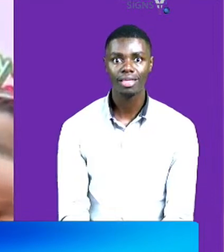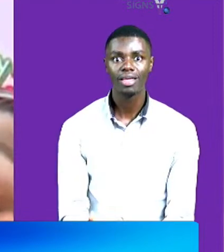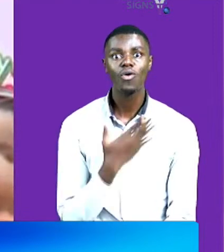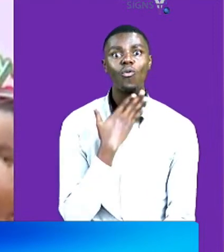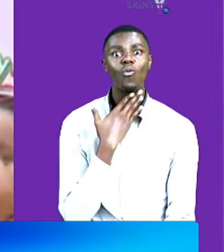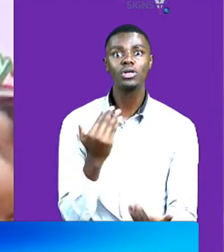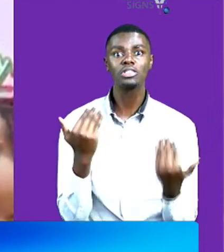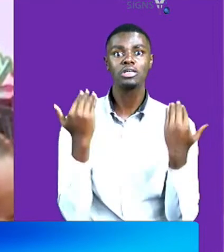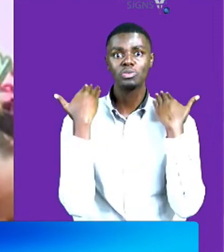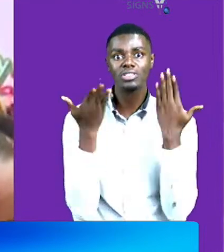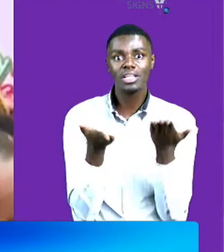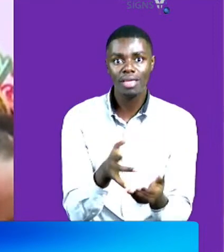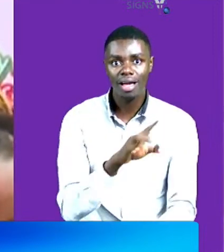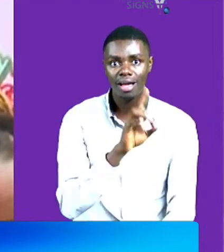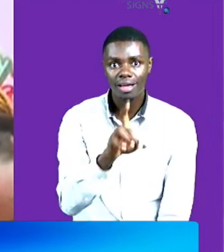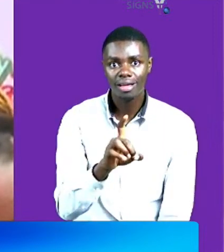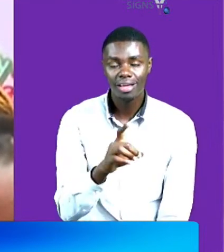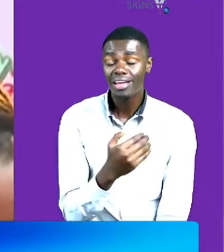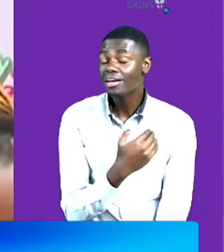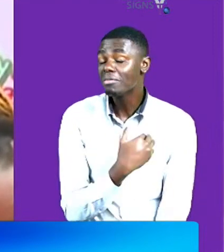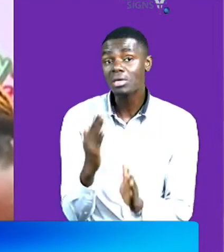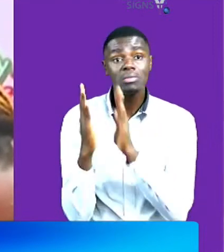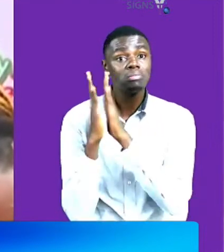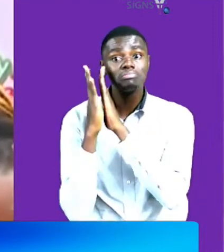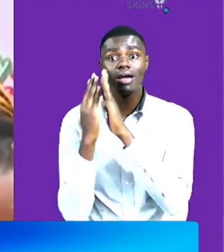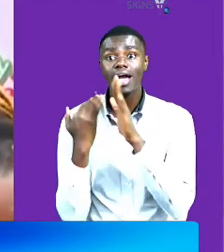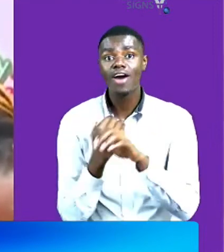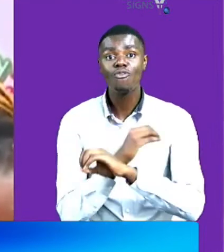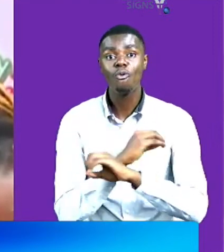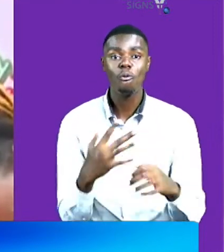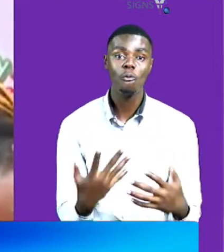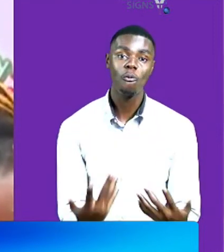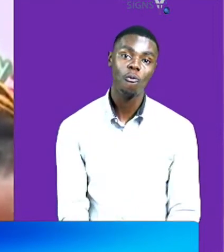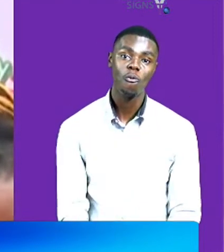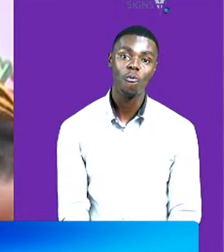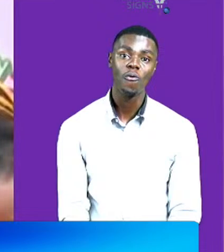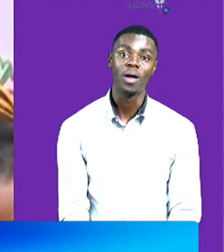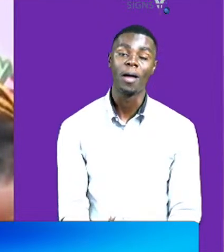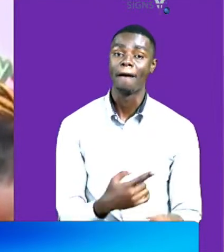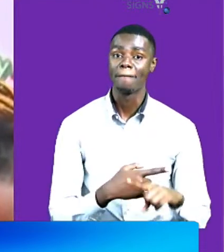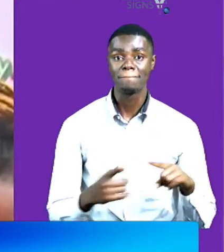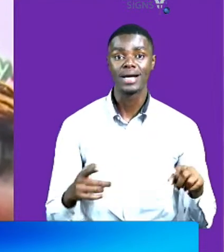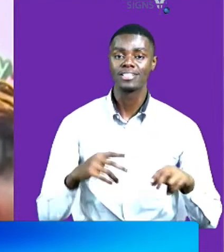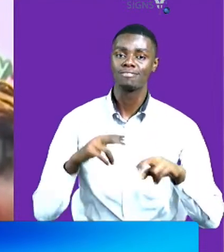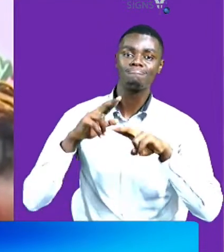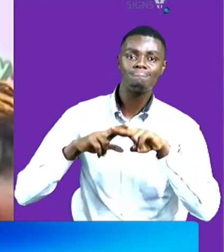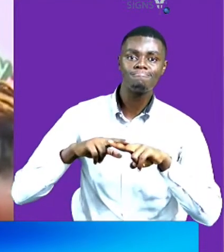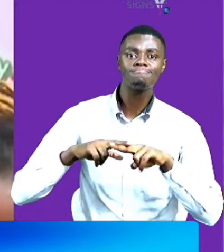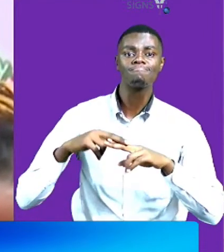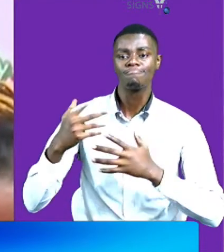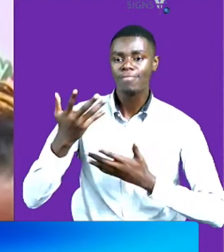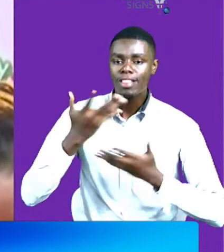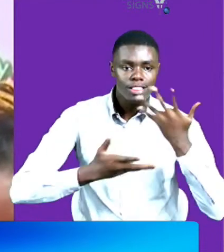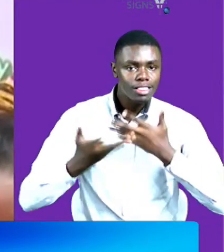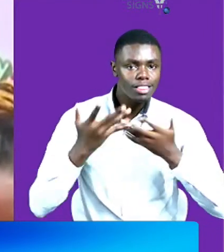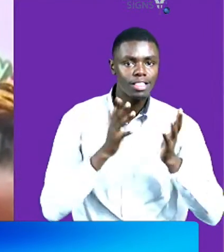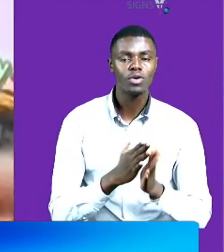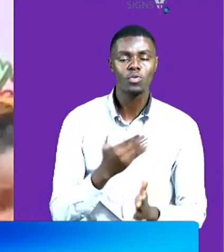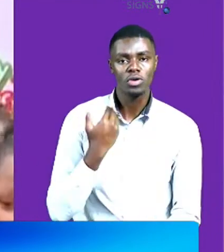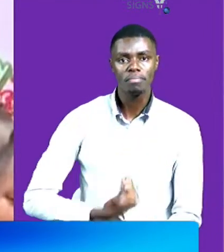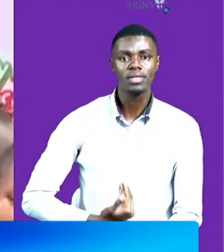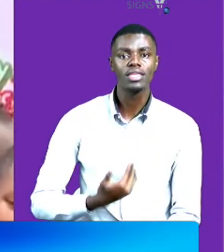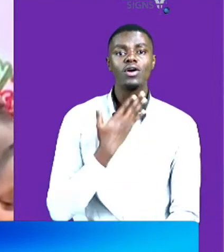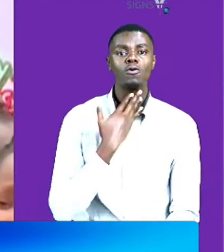hapa? Sina vitanda ya kutosha. Lakini mkae hapa na mimi. Si mnataka tukule lunch